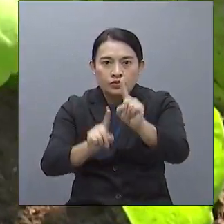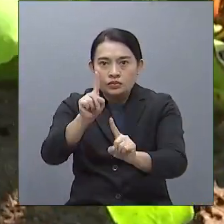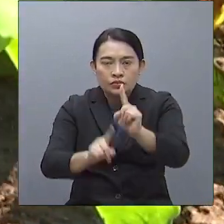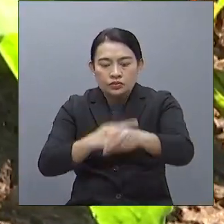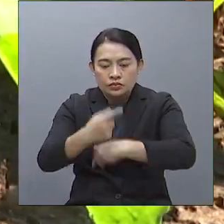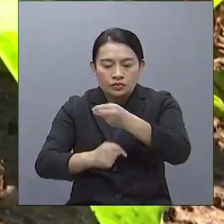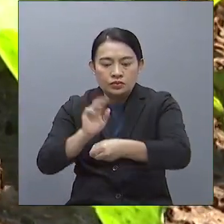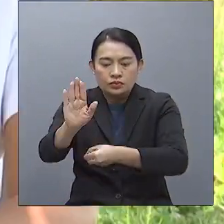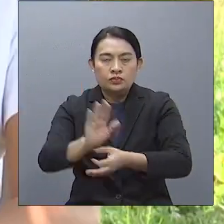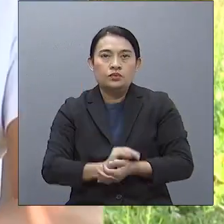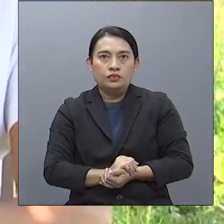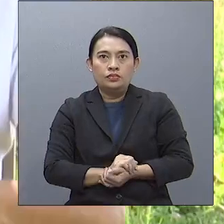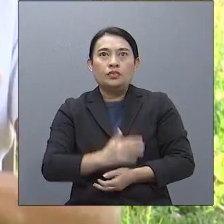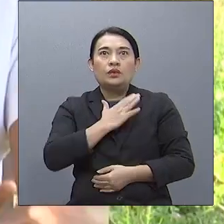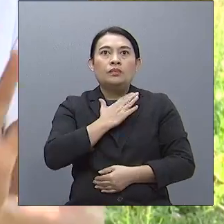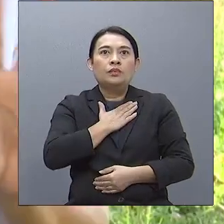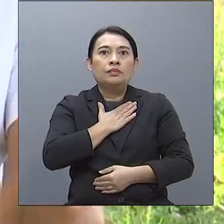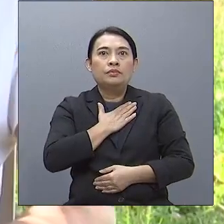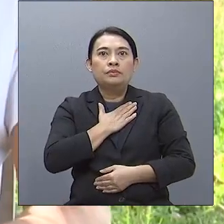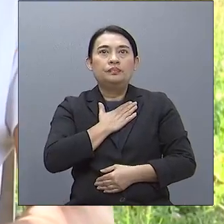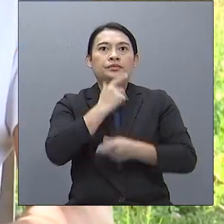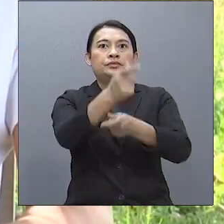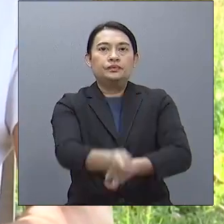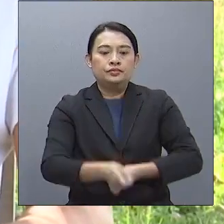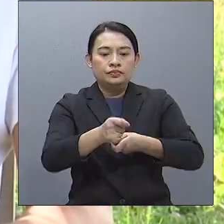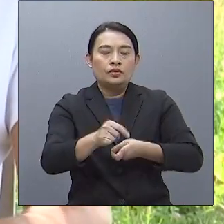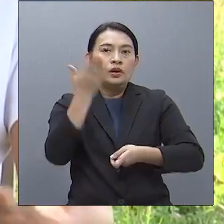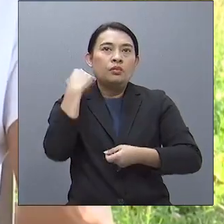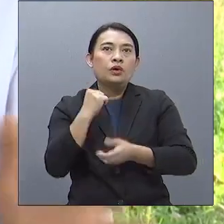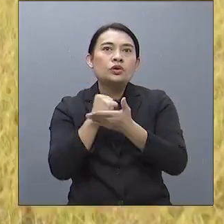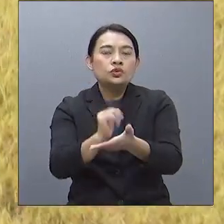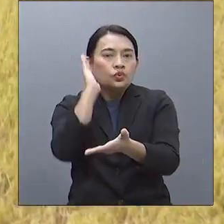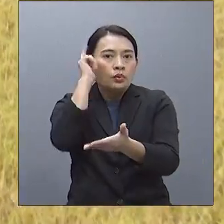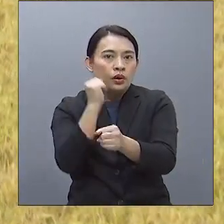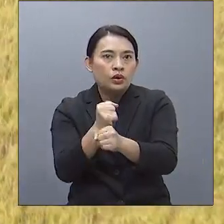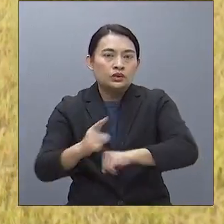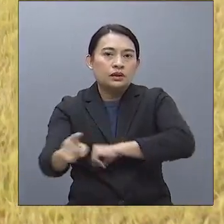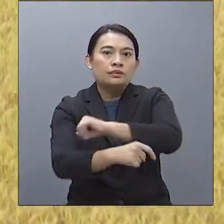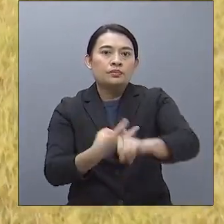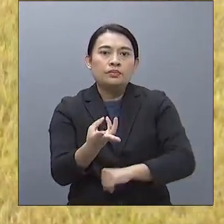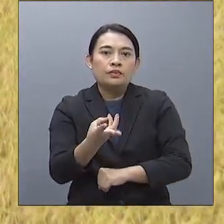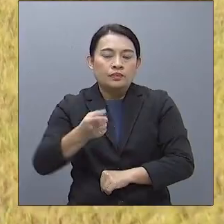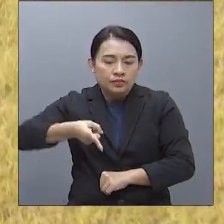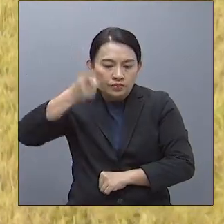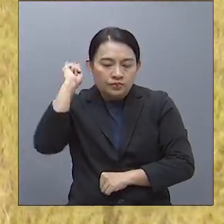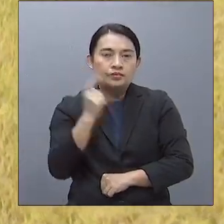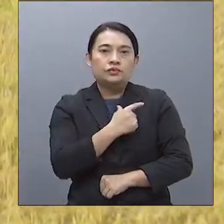ผมมาโตมาจากเกษตรกรอยู่แล้วครับเมื่อตอนเด็กๆเราก็ช่วยพ่อทำนามาตั้งแต่นานอยู่แล้วครับแต่เราก็ไม่ได้ชอบนะตอนที่เราเป็นเด็กในต